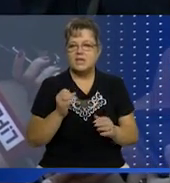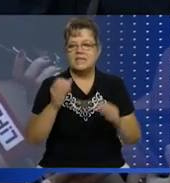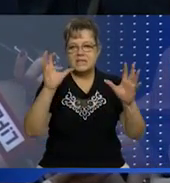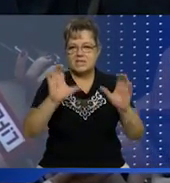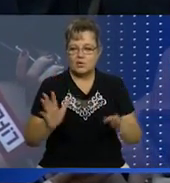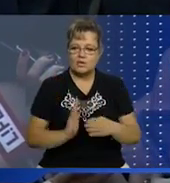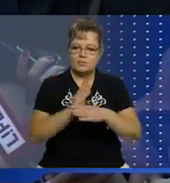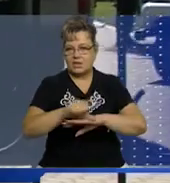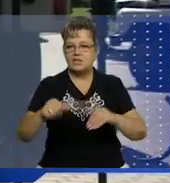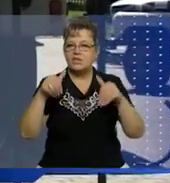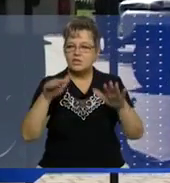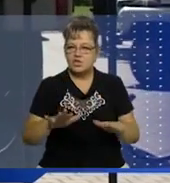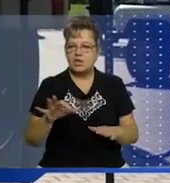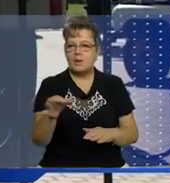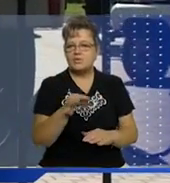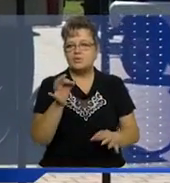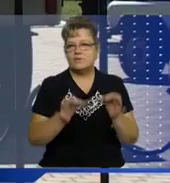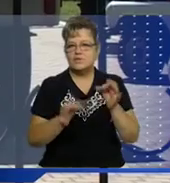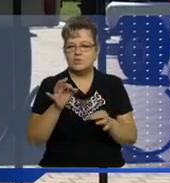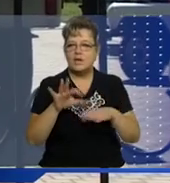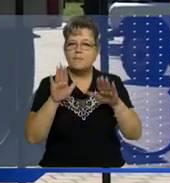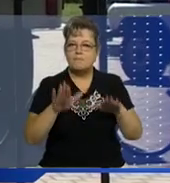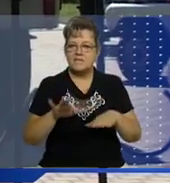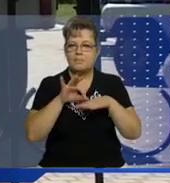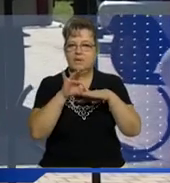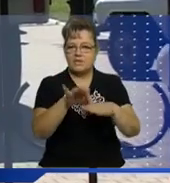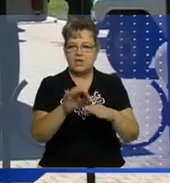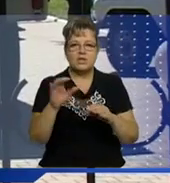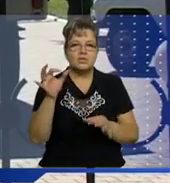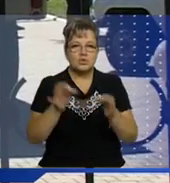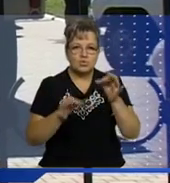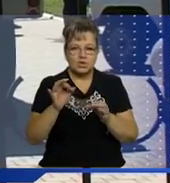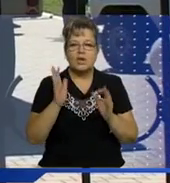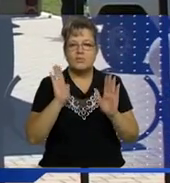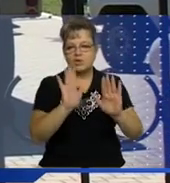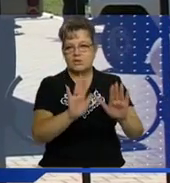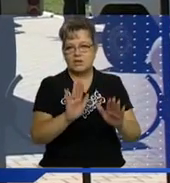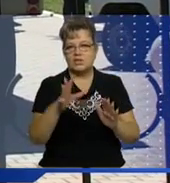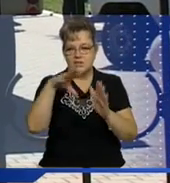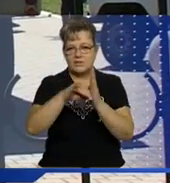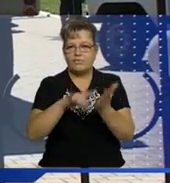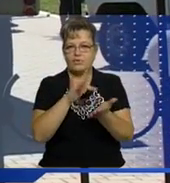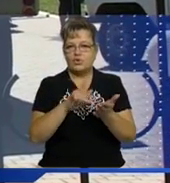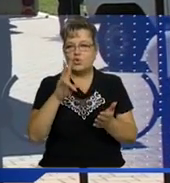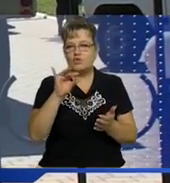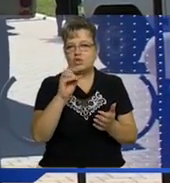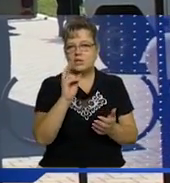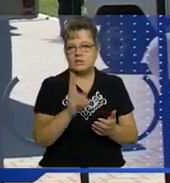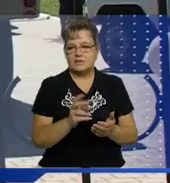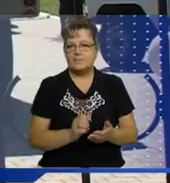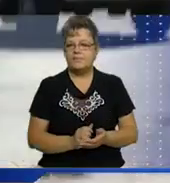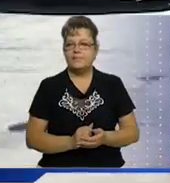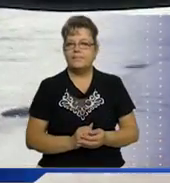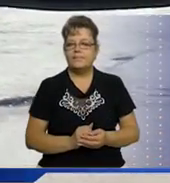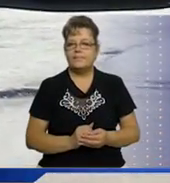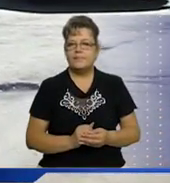и незаконном пересечении госграницы. До решения Ростовского областного суда о месте проведения слушания Савченко будет находиться в СИЗО